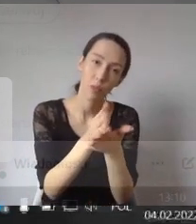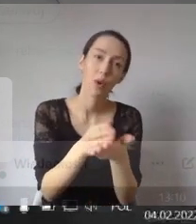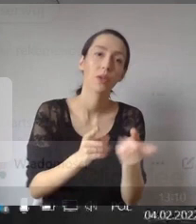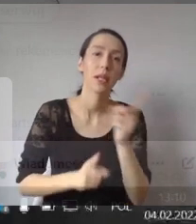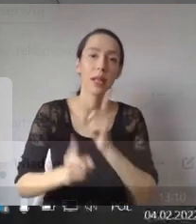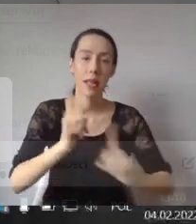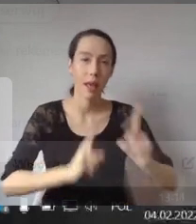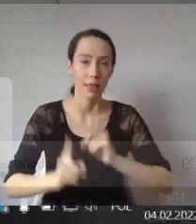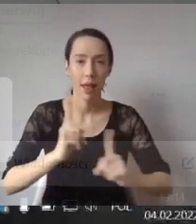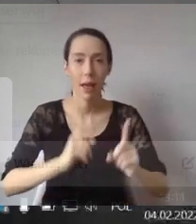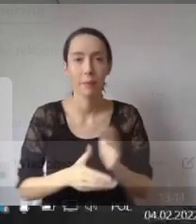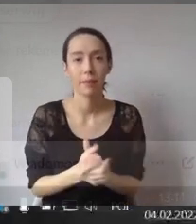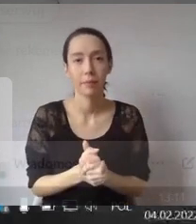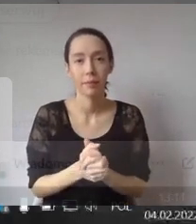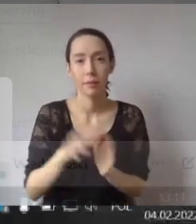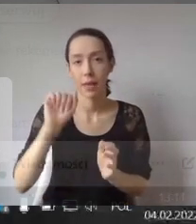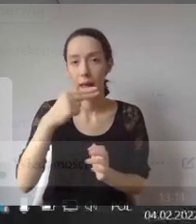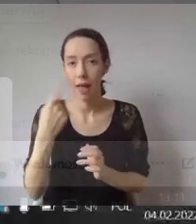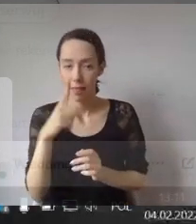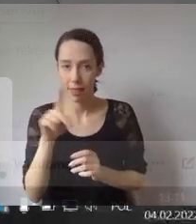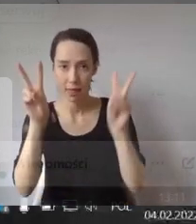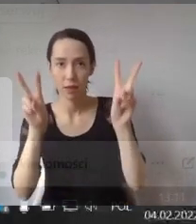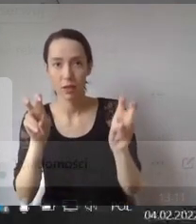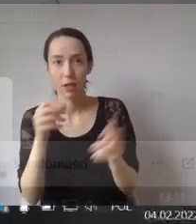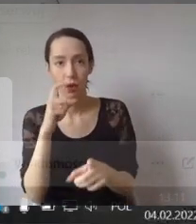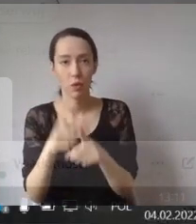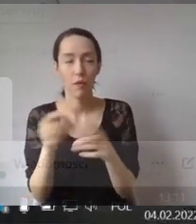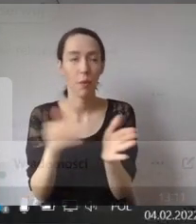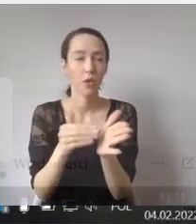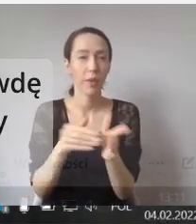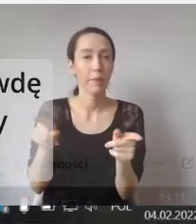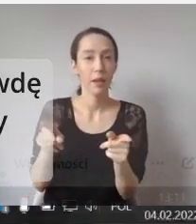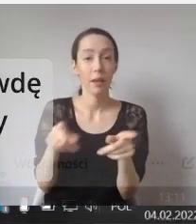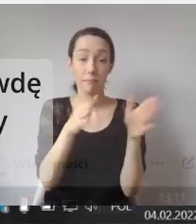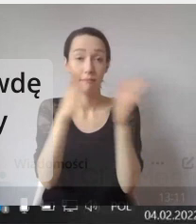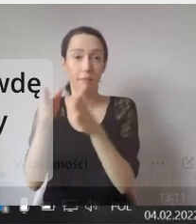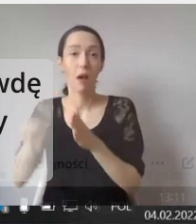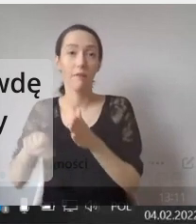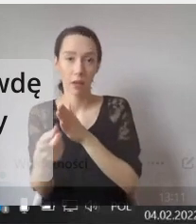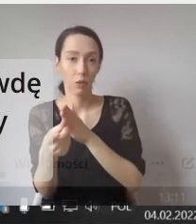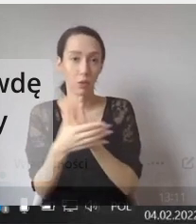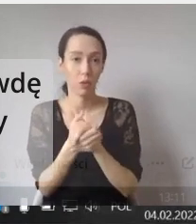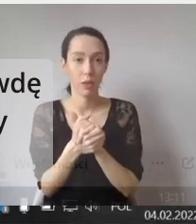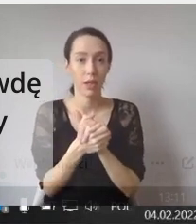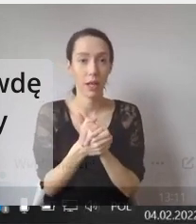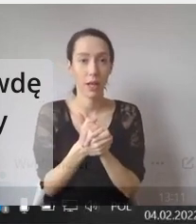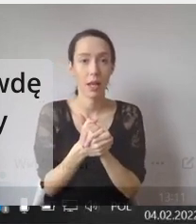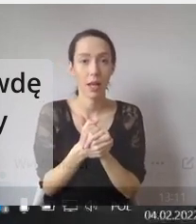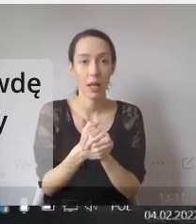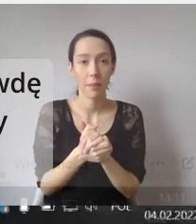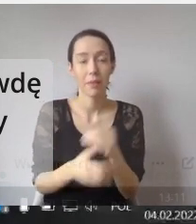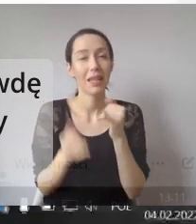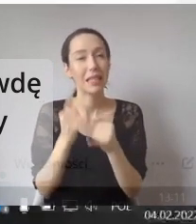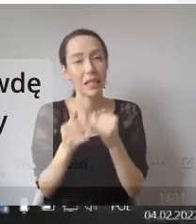klienta. And to jest taki łącznik francuski. Oczywiście, gdyby to był prawdziwy CERT, gdybym naprawdę